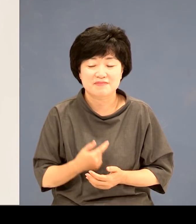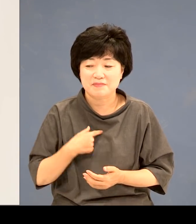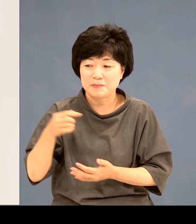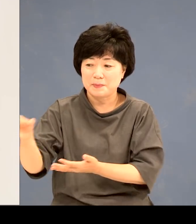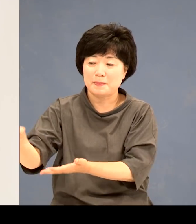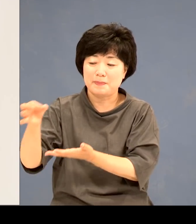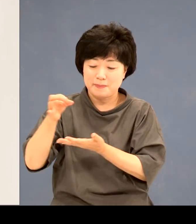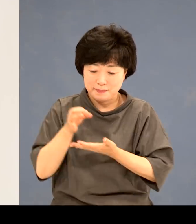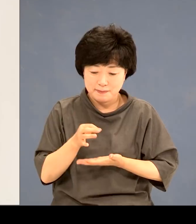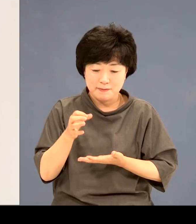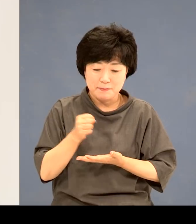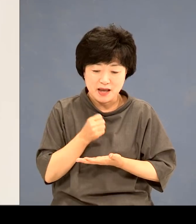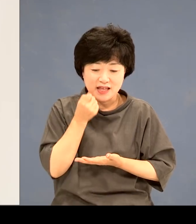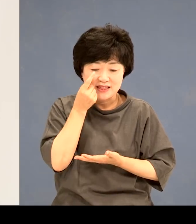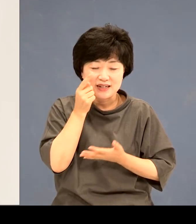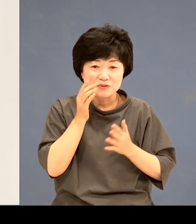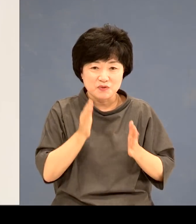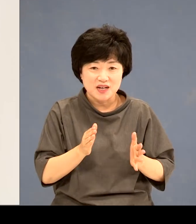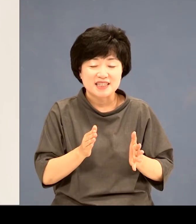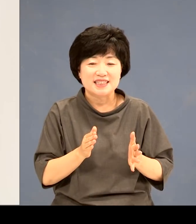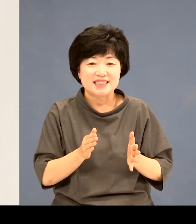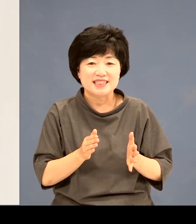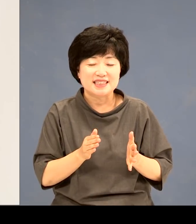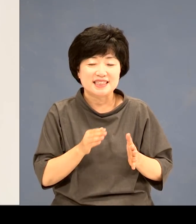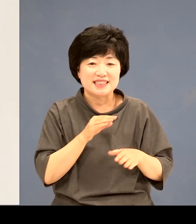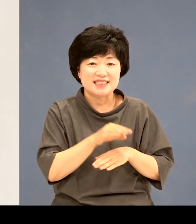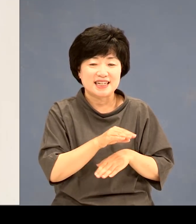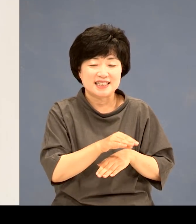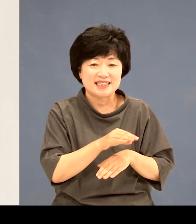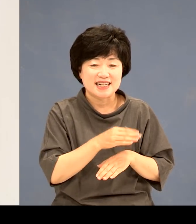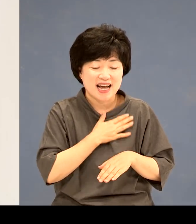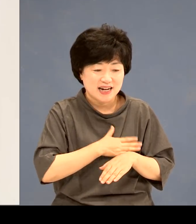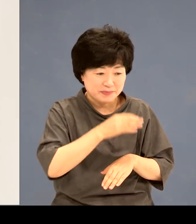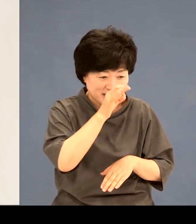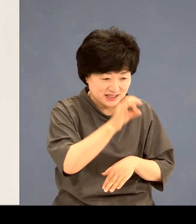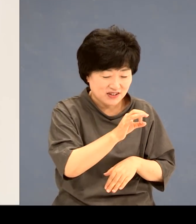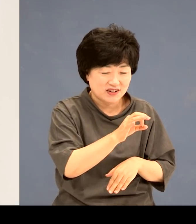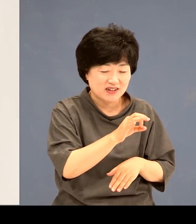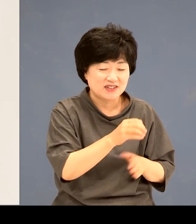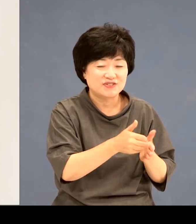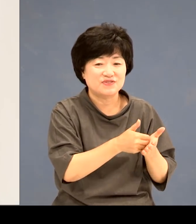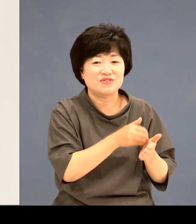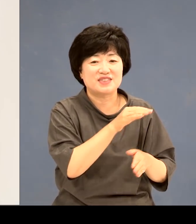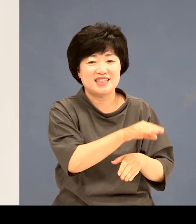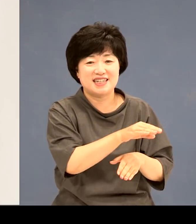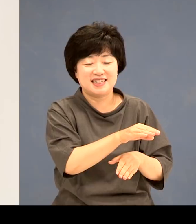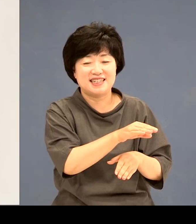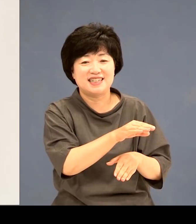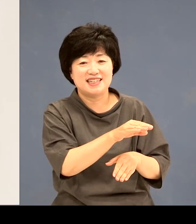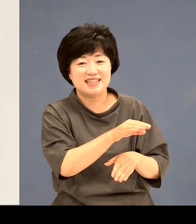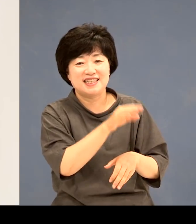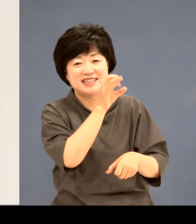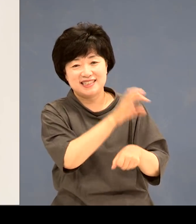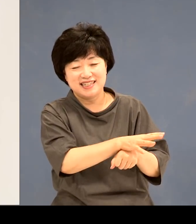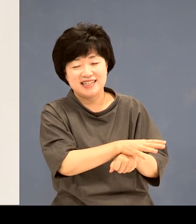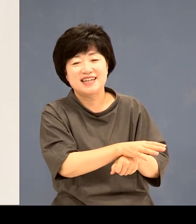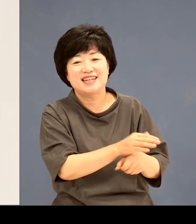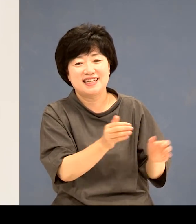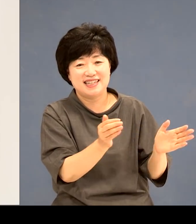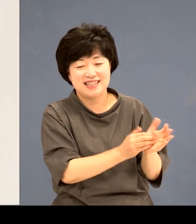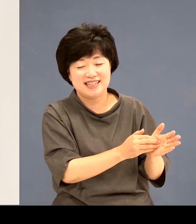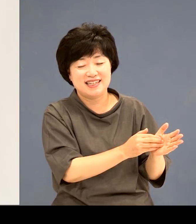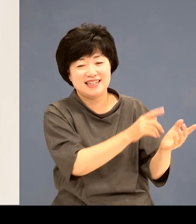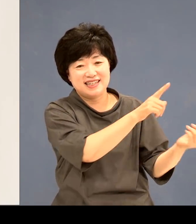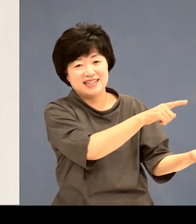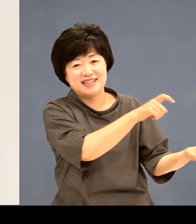그래서 이제 그 돈을 받고 이제 한 달 동안 차를 이제 알아봐서 이제 차를